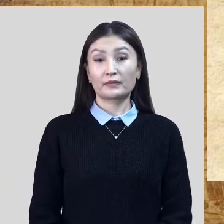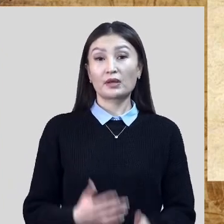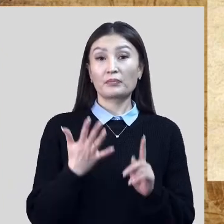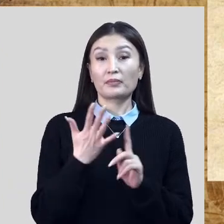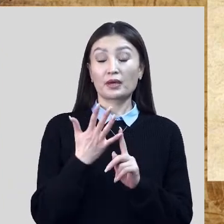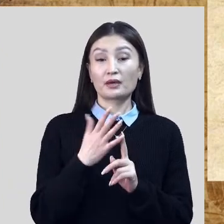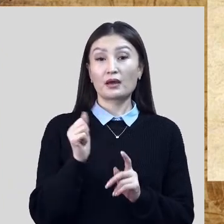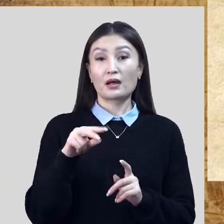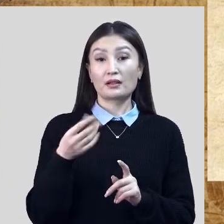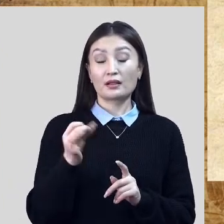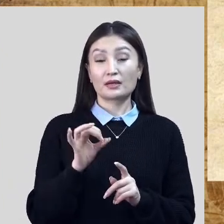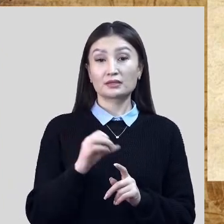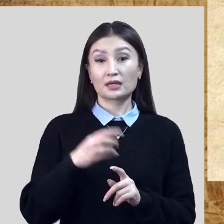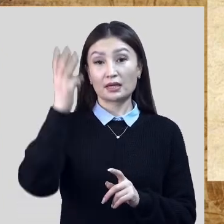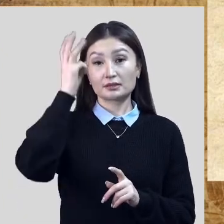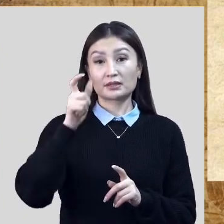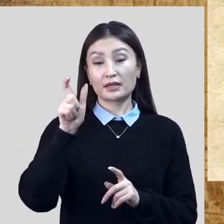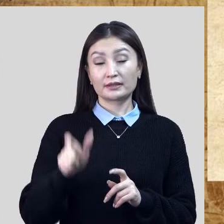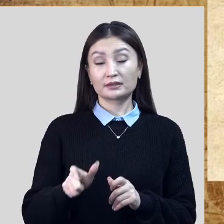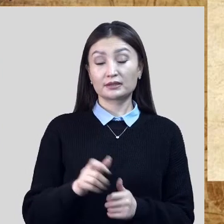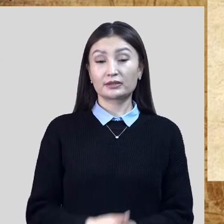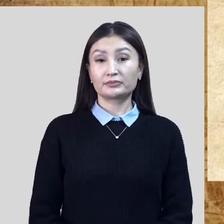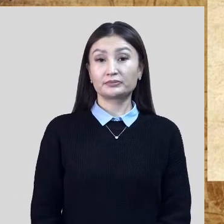Пятый. Алайская царица.